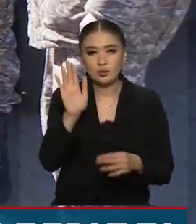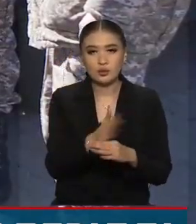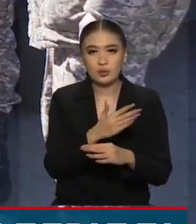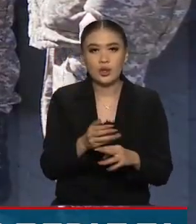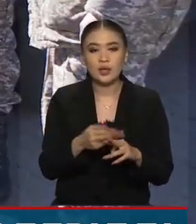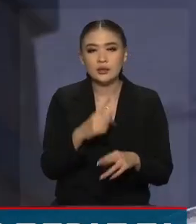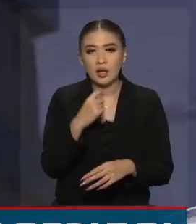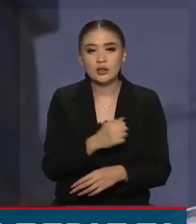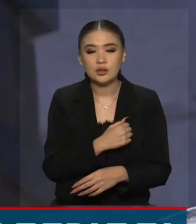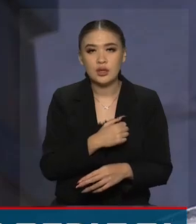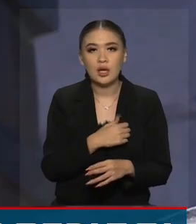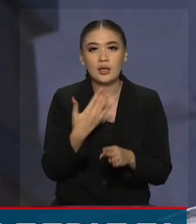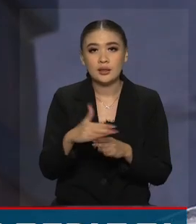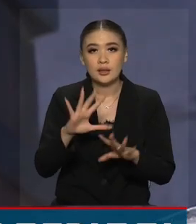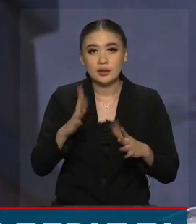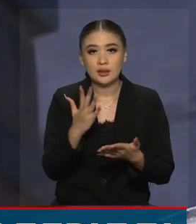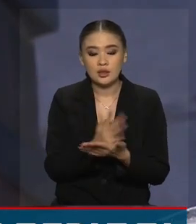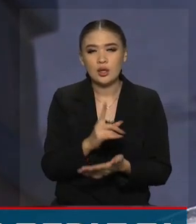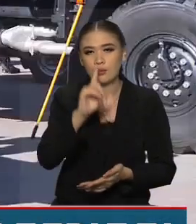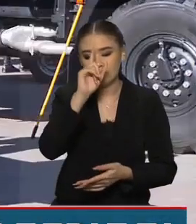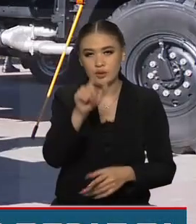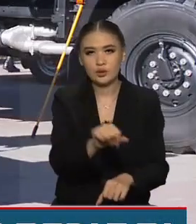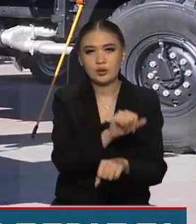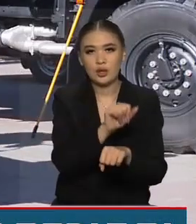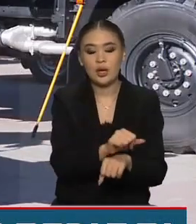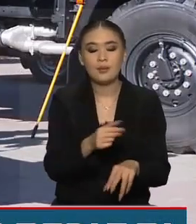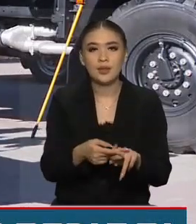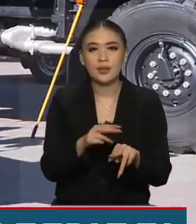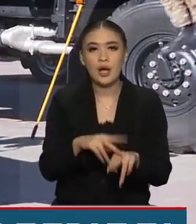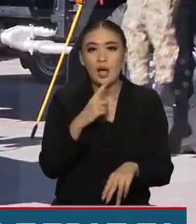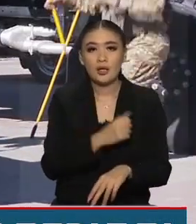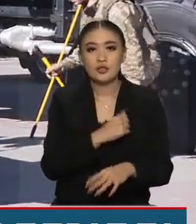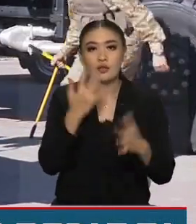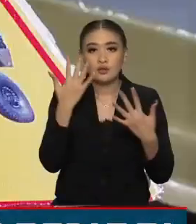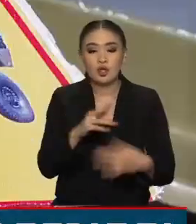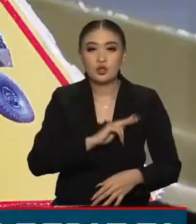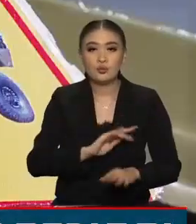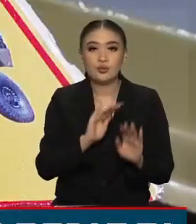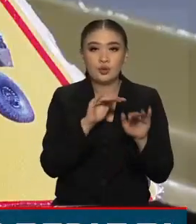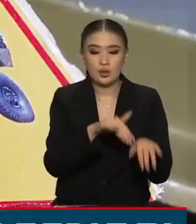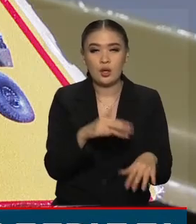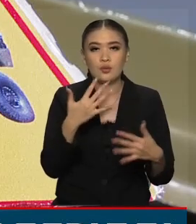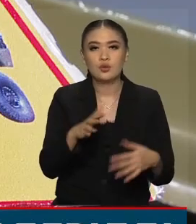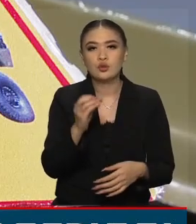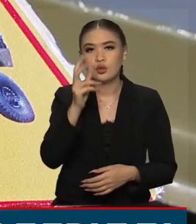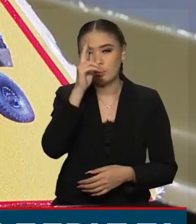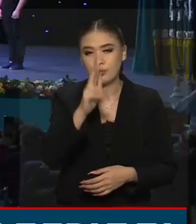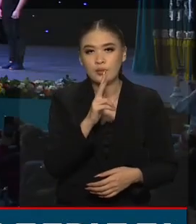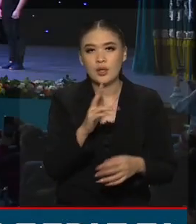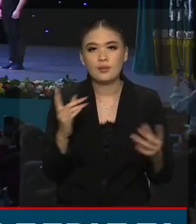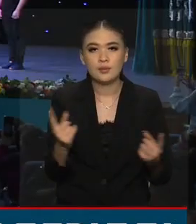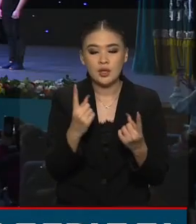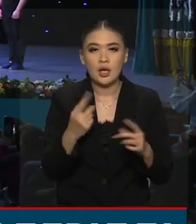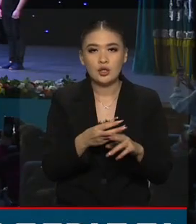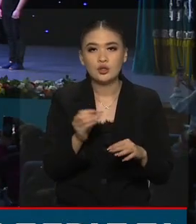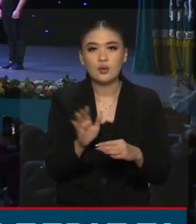әскери қызметкерлердің несиесі болса, ол бір жылға тоқтатылады. Әскери борышын өтеп болған соң жұмысқа орналасқанша тағы 3 ай жеңілдік жасалады. Бұдан